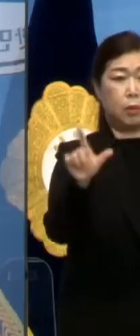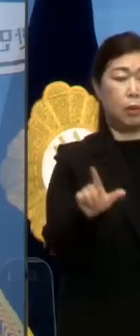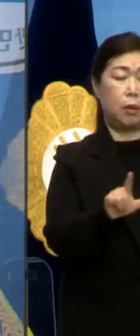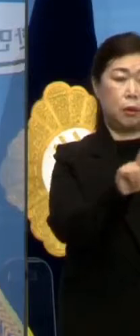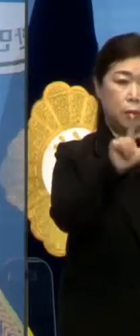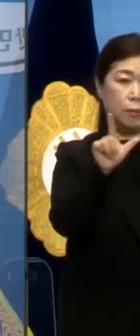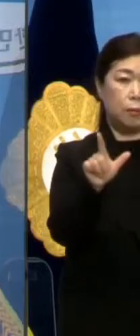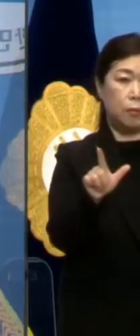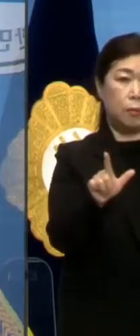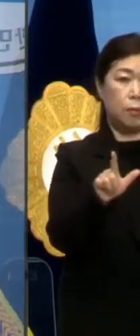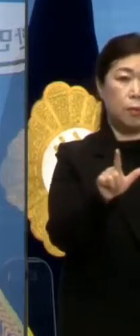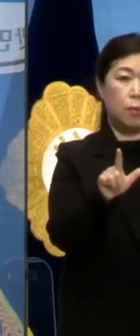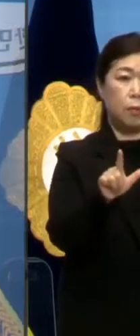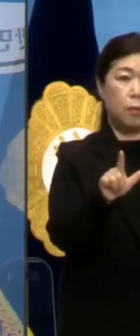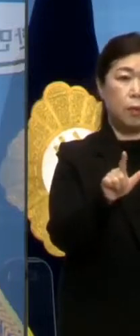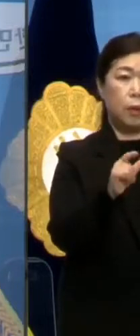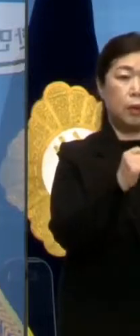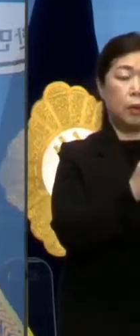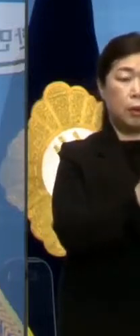마감한